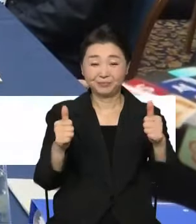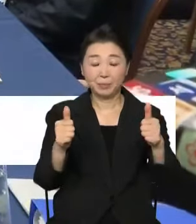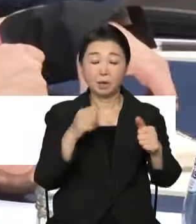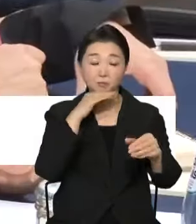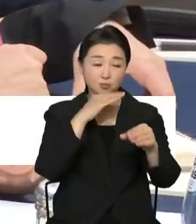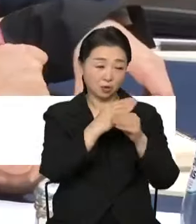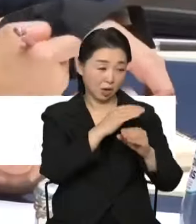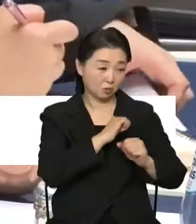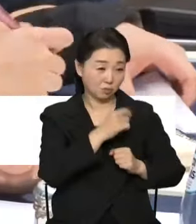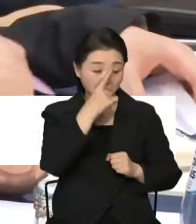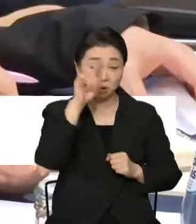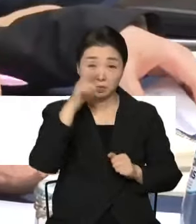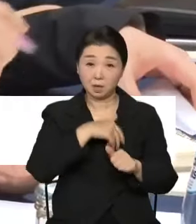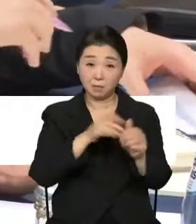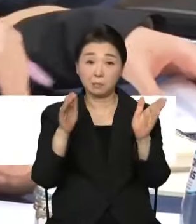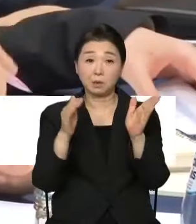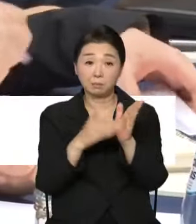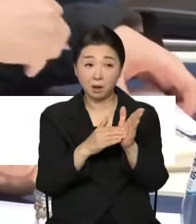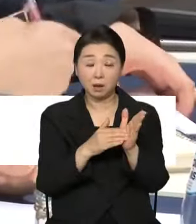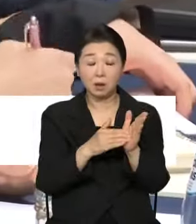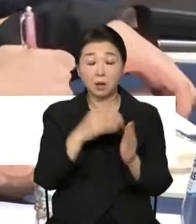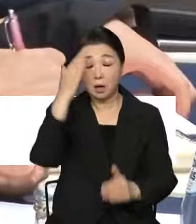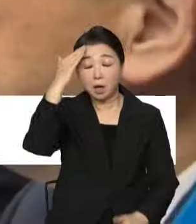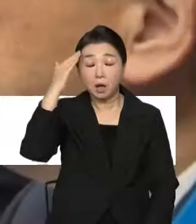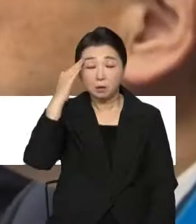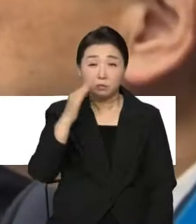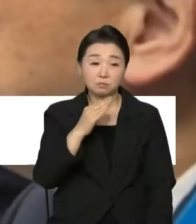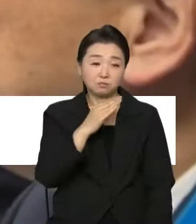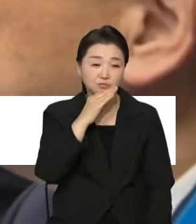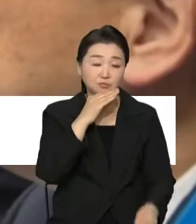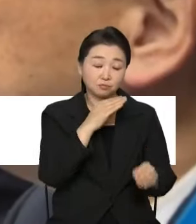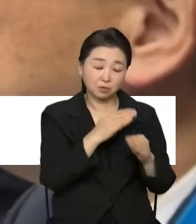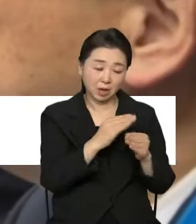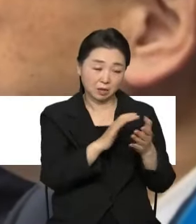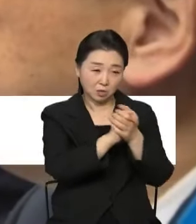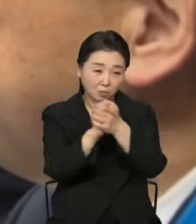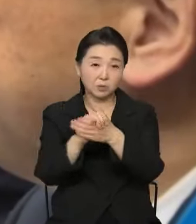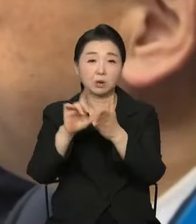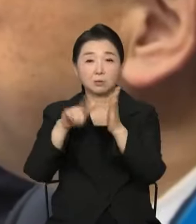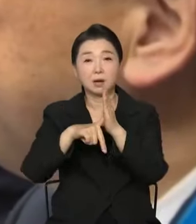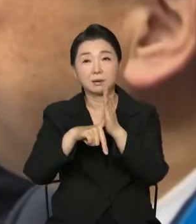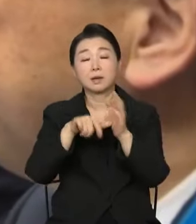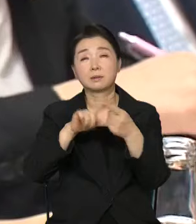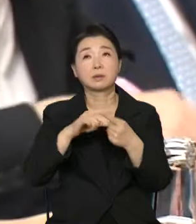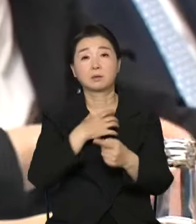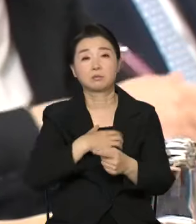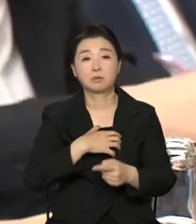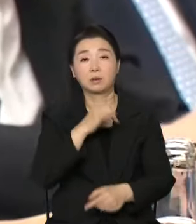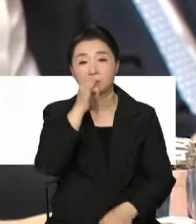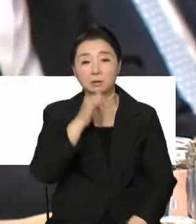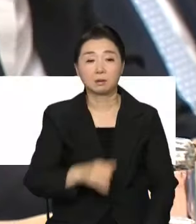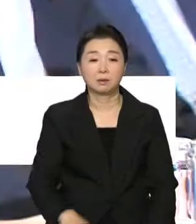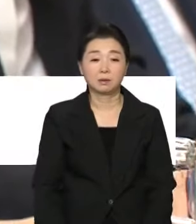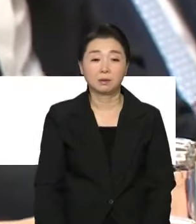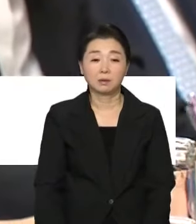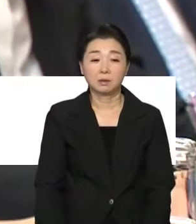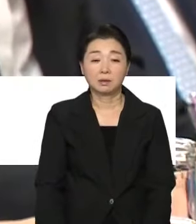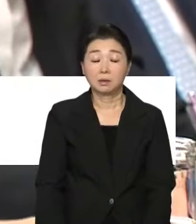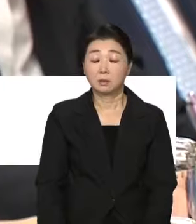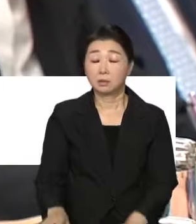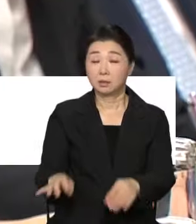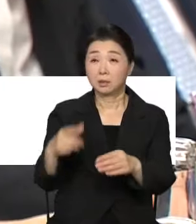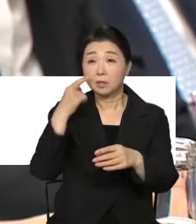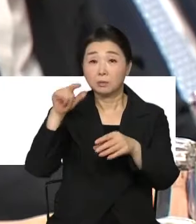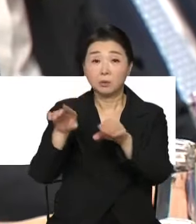북한군의 러시아 파병 등 북러 군사 협력에 대해 강한 우려를 표시했습니다. 총리님과 첫 회담